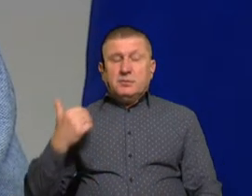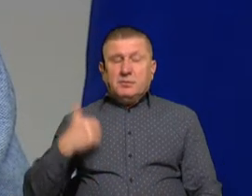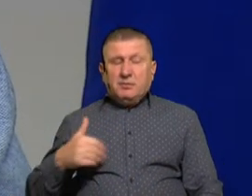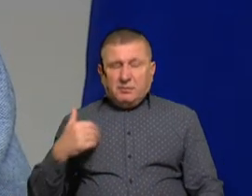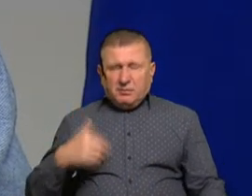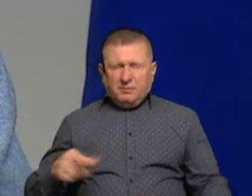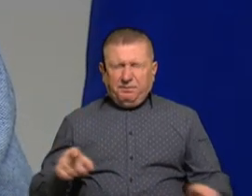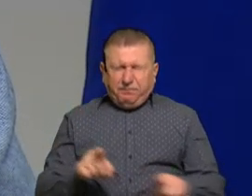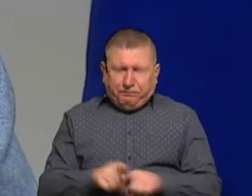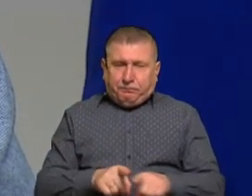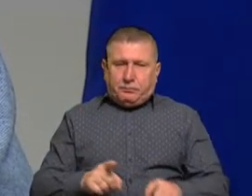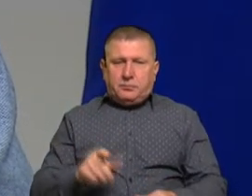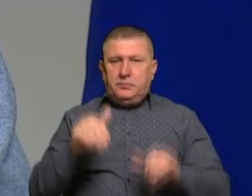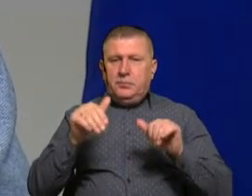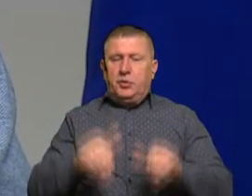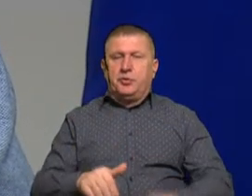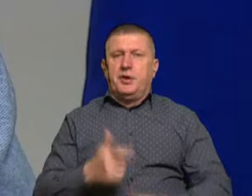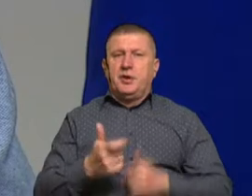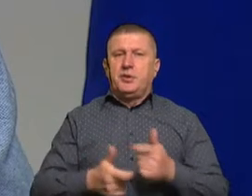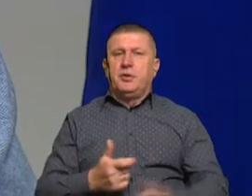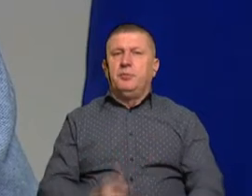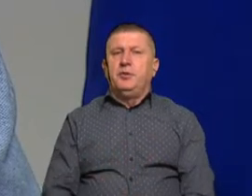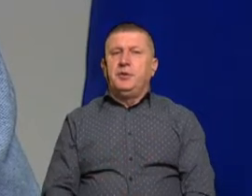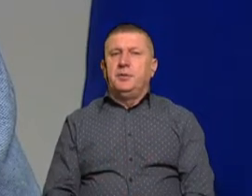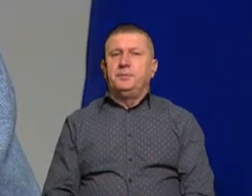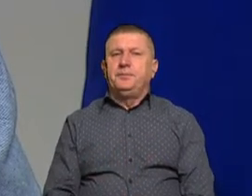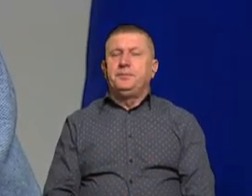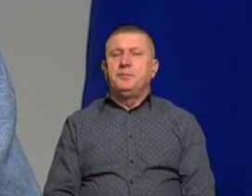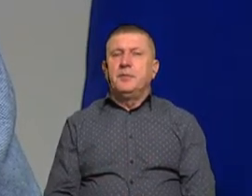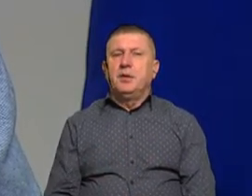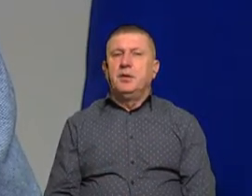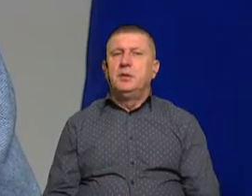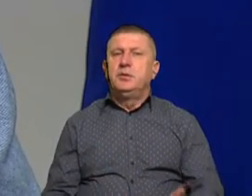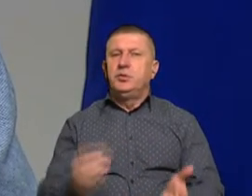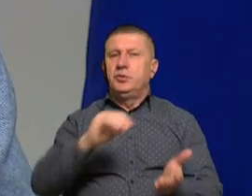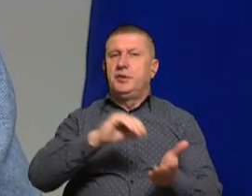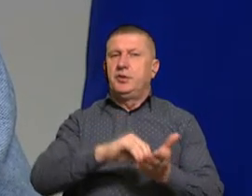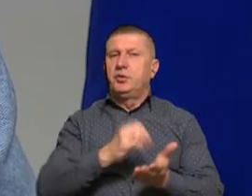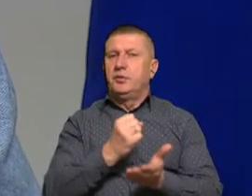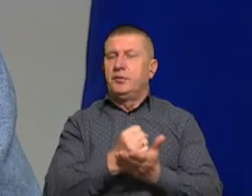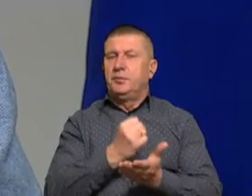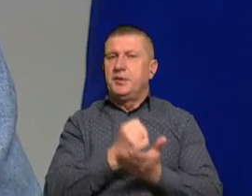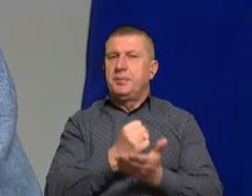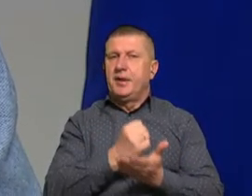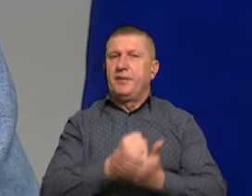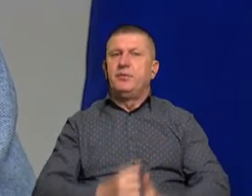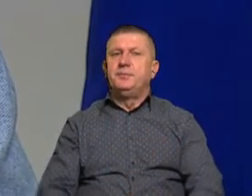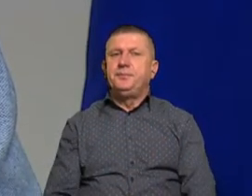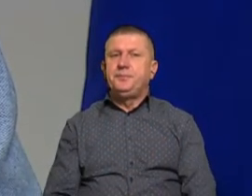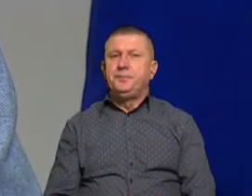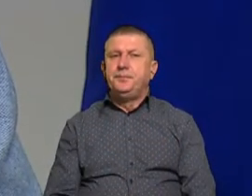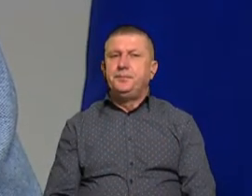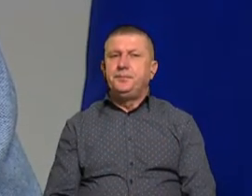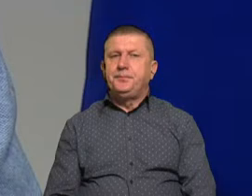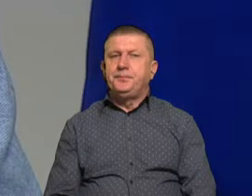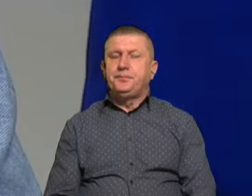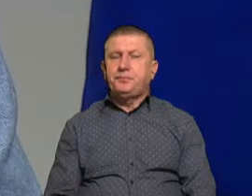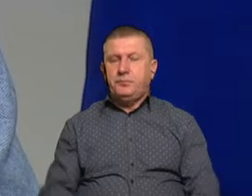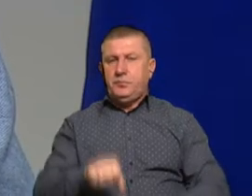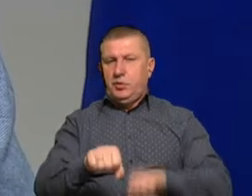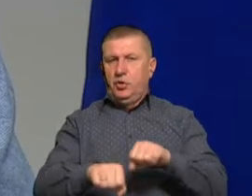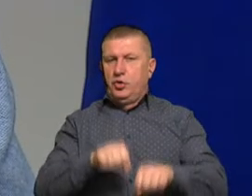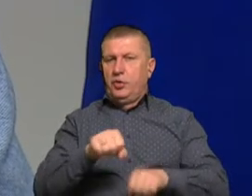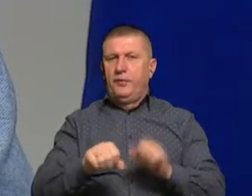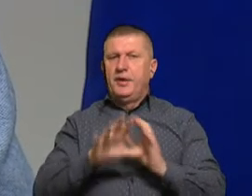to na pewno zrobić. Dodatkową rzeczą, którą bym wprowadził, to rowery